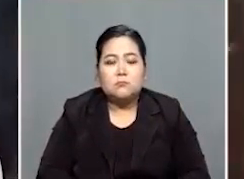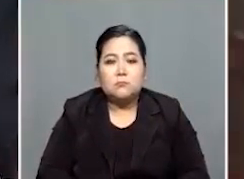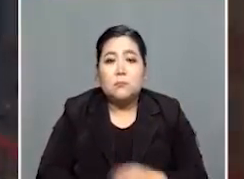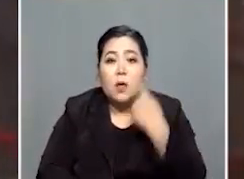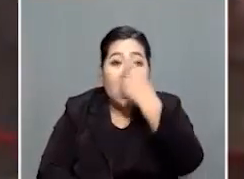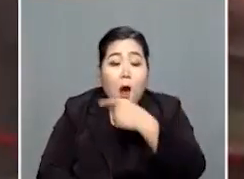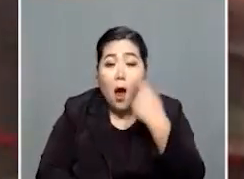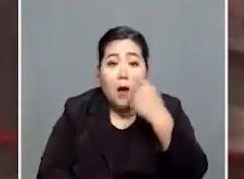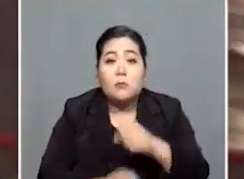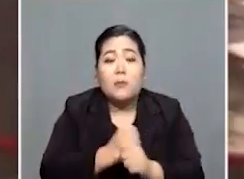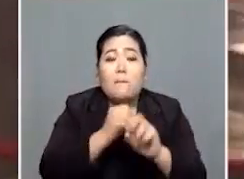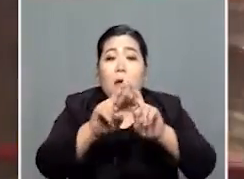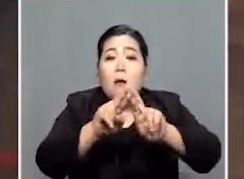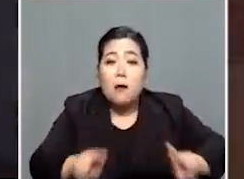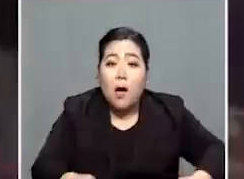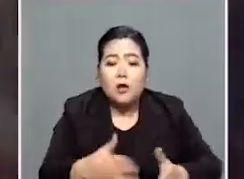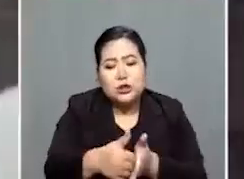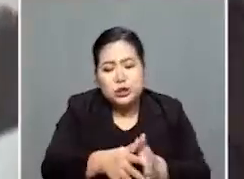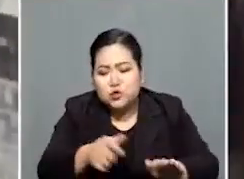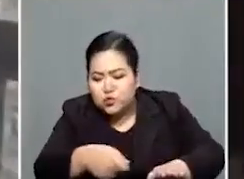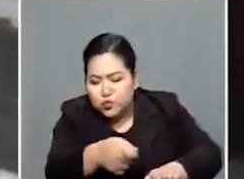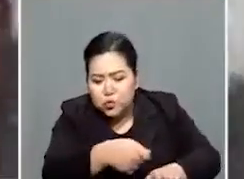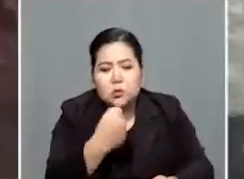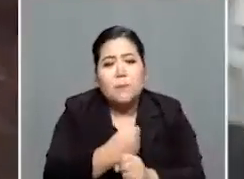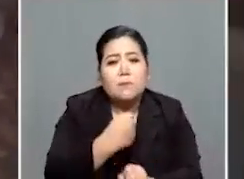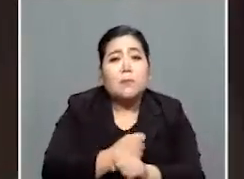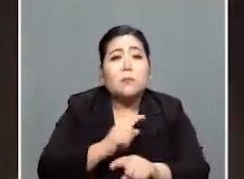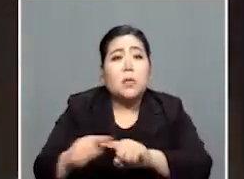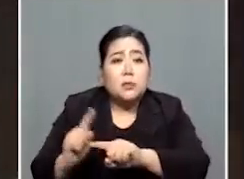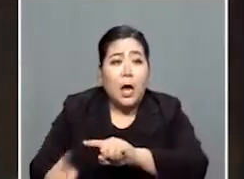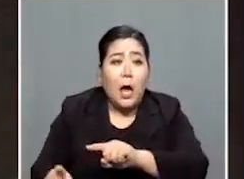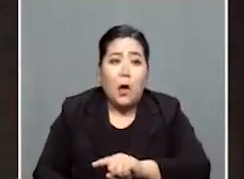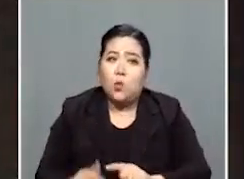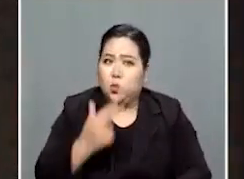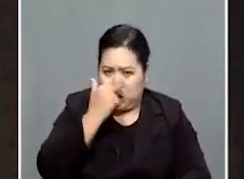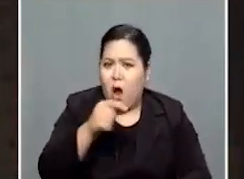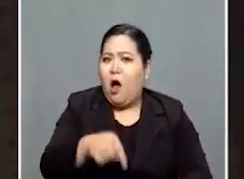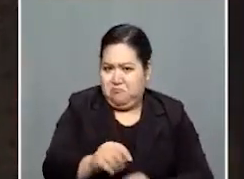ครที่ทำร้านลักษณะนี้ให้ทราบนะคะว่าร้านของท่านเนี่ย